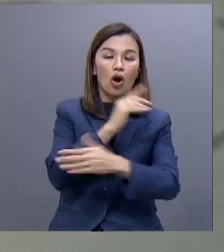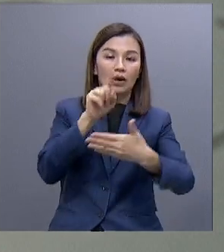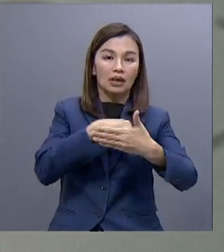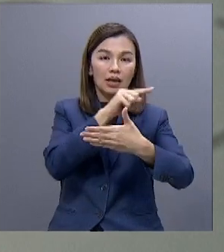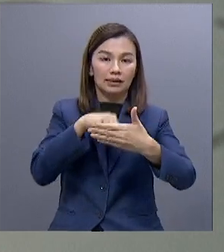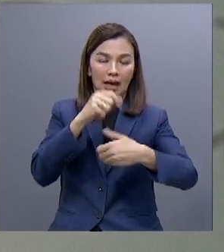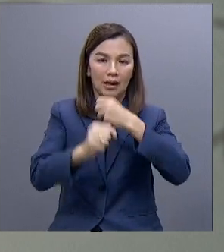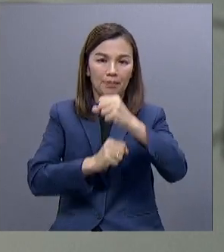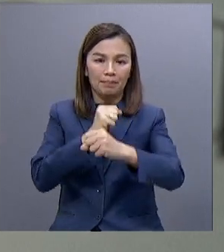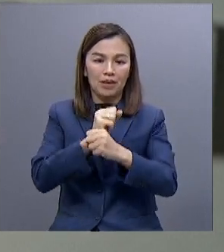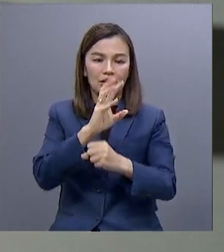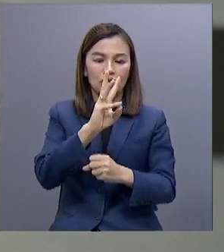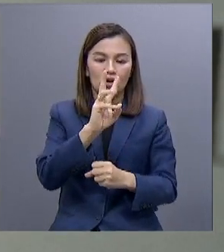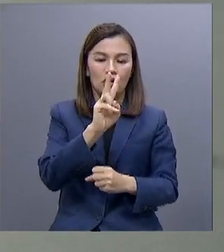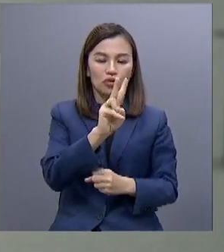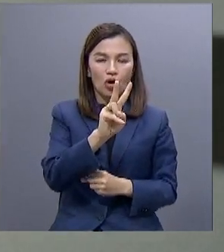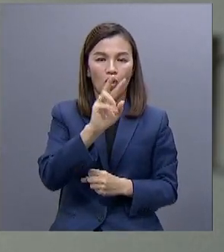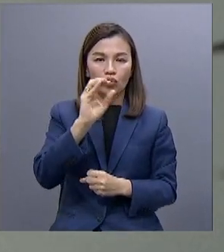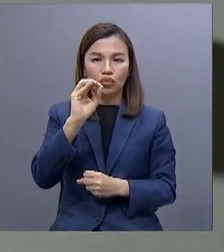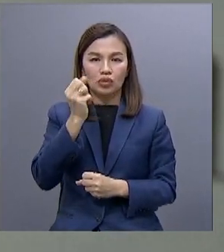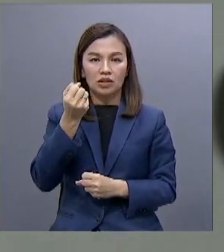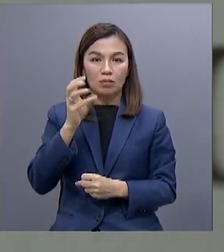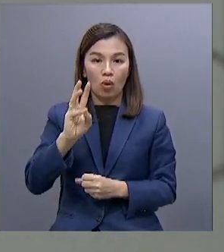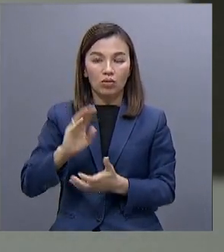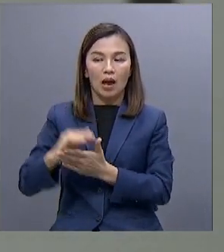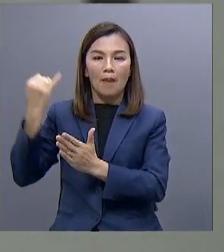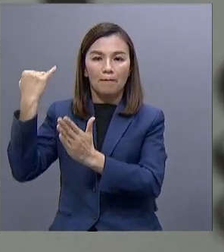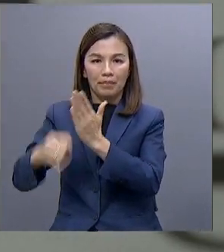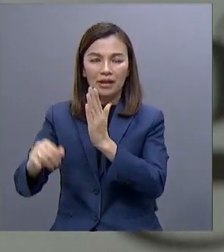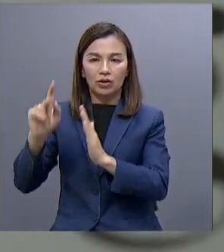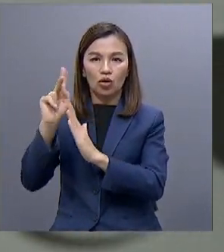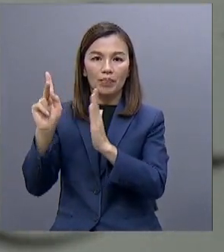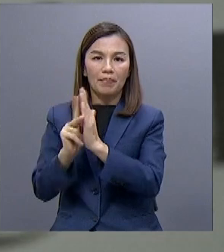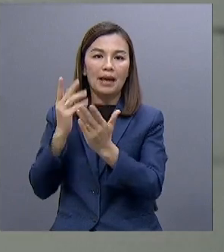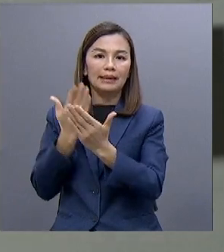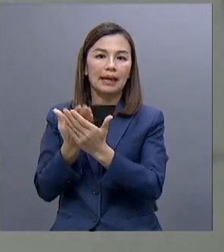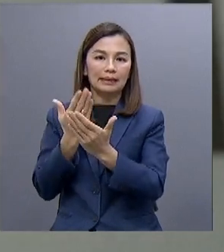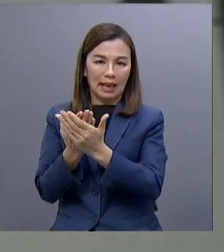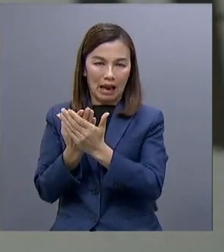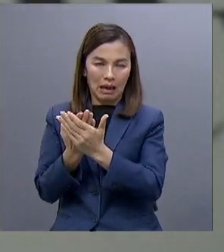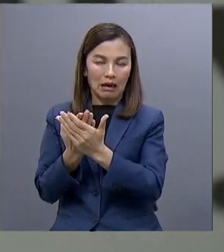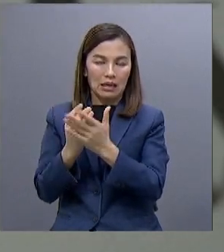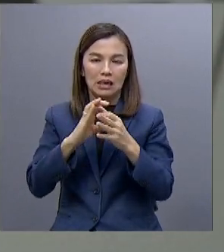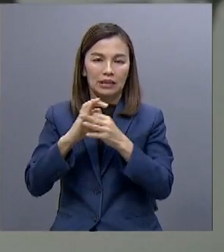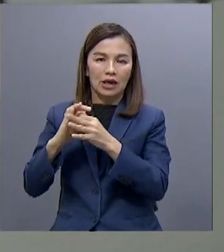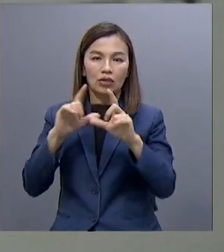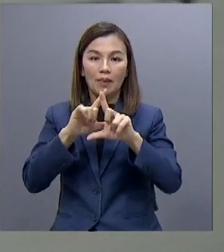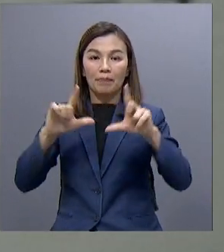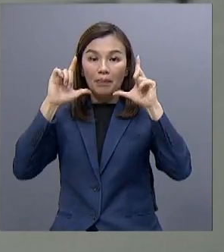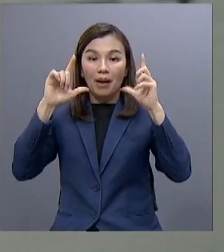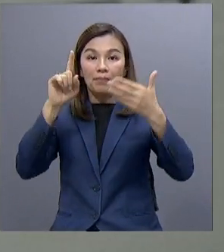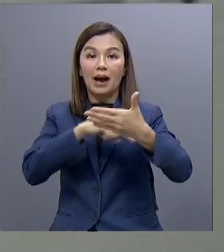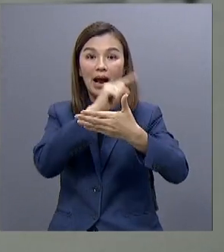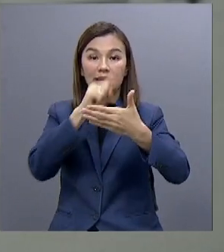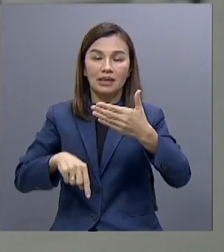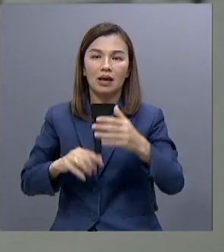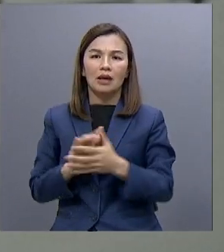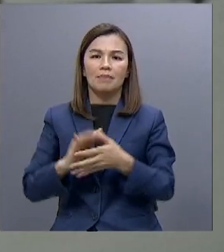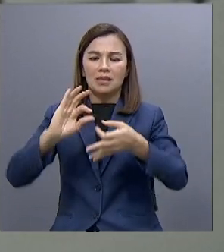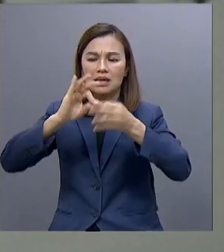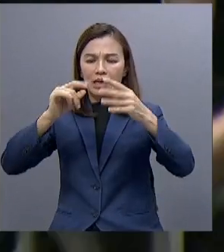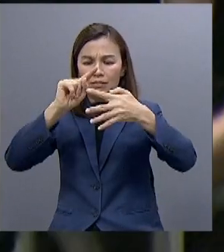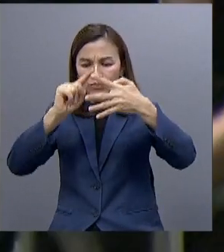2016ซึ่งถือว่ามีความผิดภายใต้กฎหมายการเงินในระหว่างการหาเสียงรวมข้อกล่าวหาทั้งหมด 34